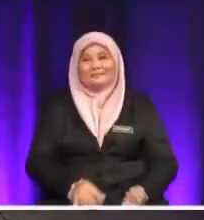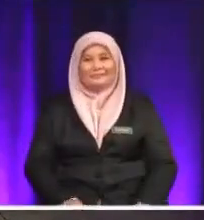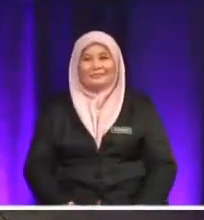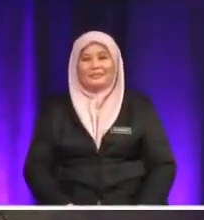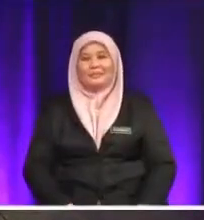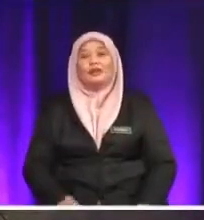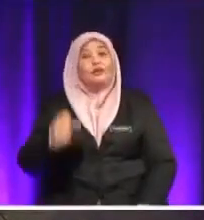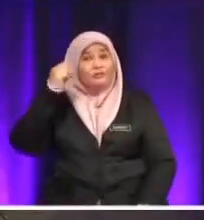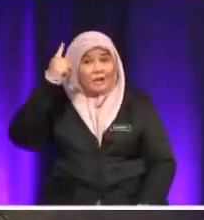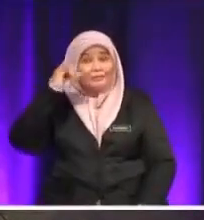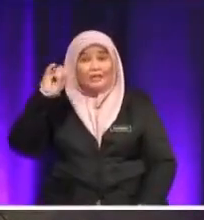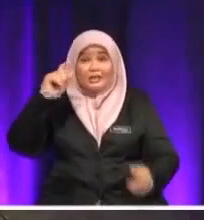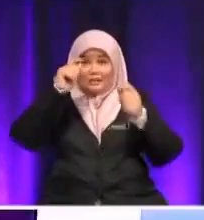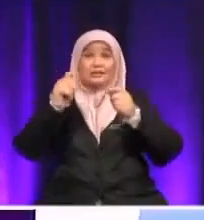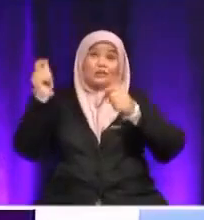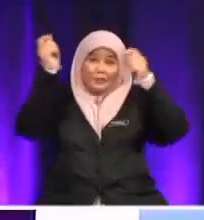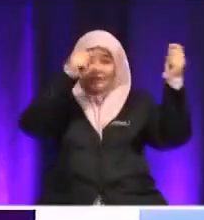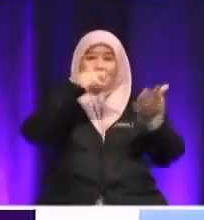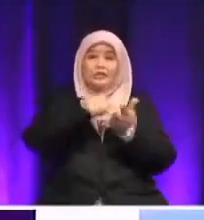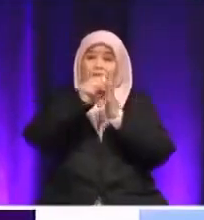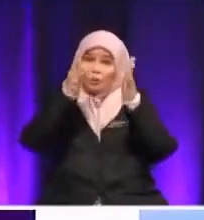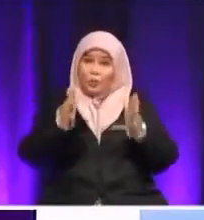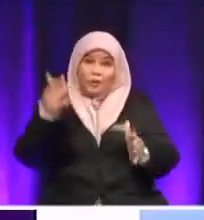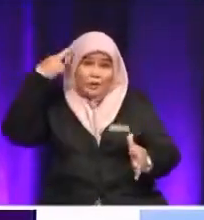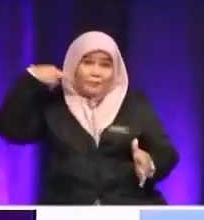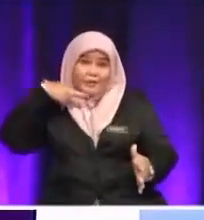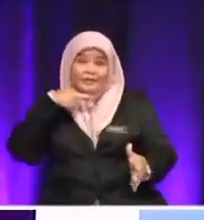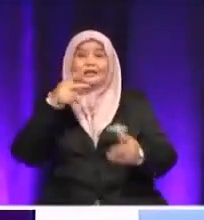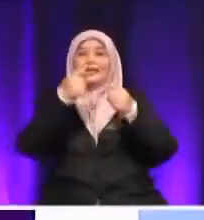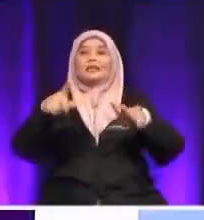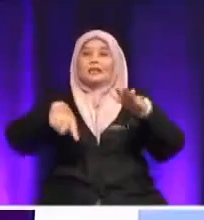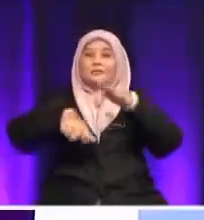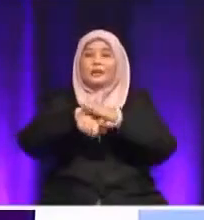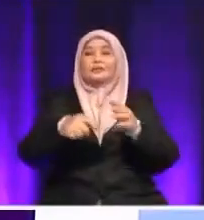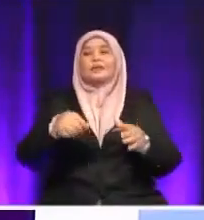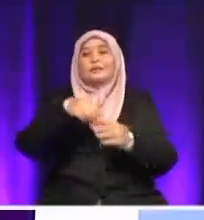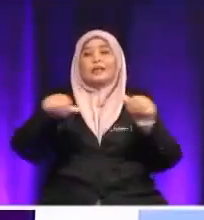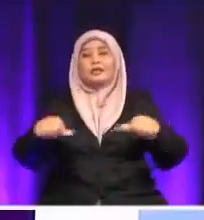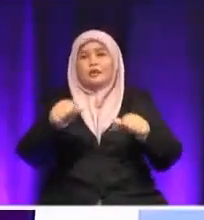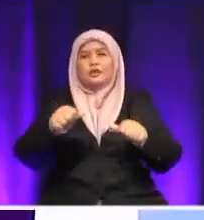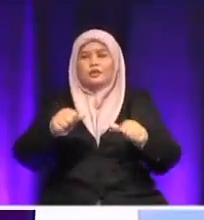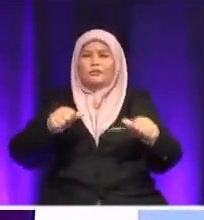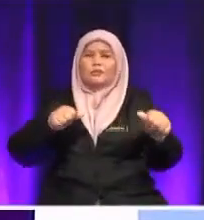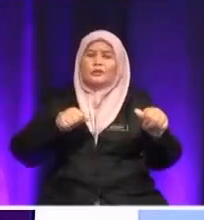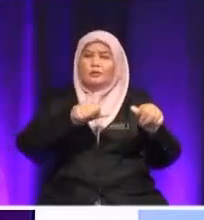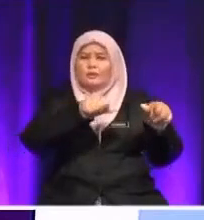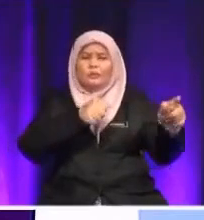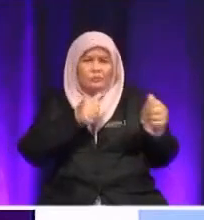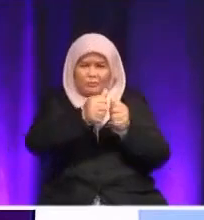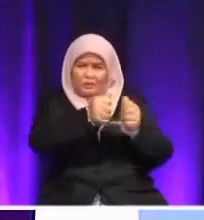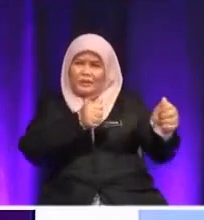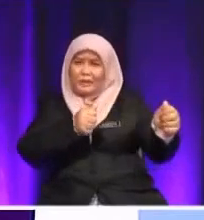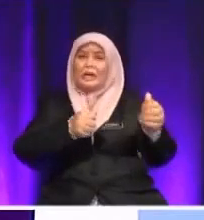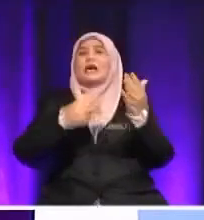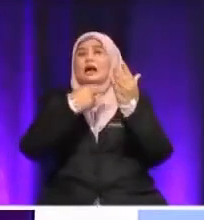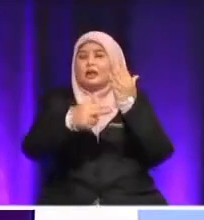Boleh. Fahami situasi ini. Seorang remaja telah terlibat dengan aktiviti lumba haram. Dia telah